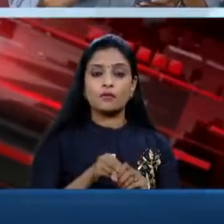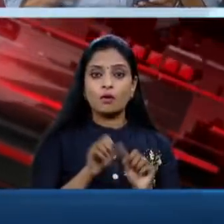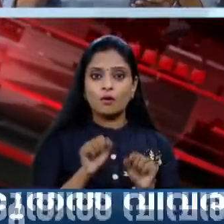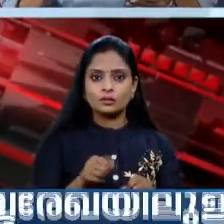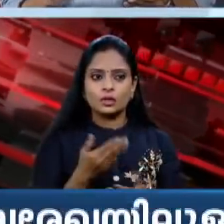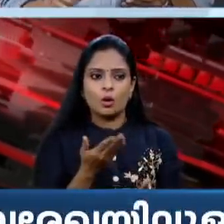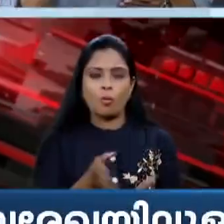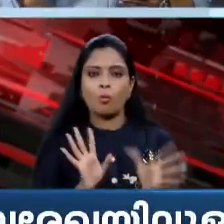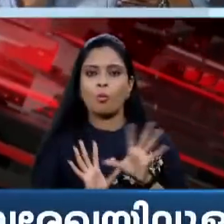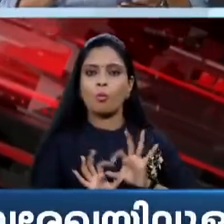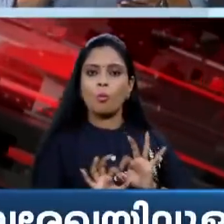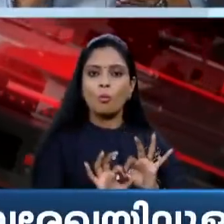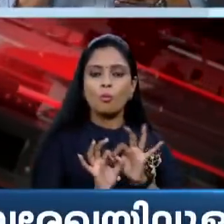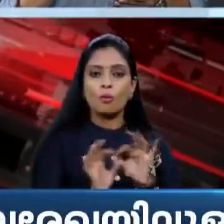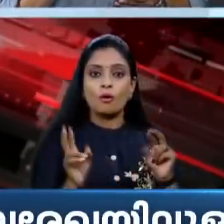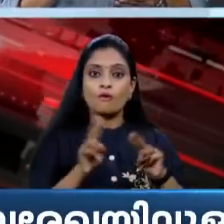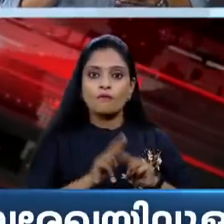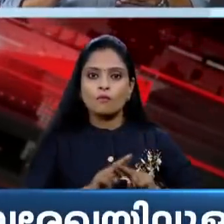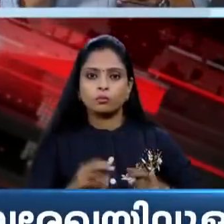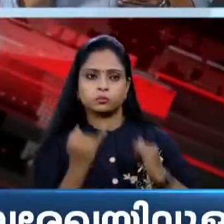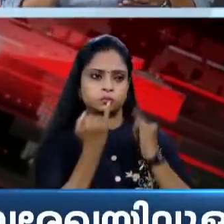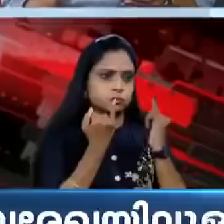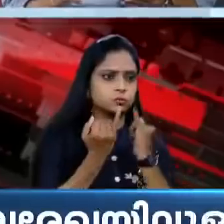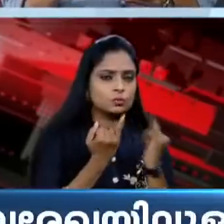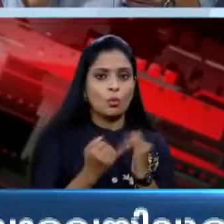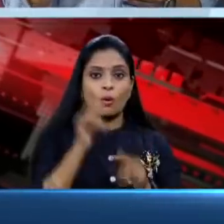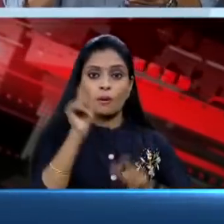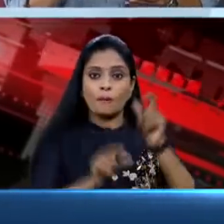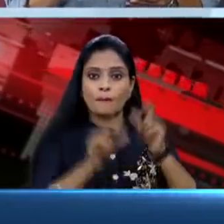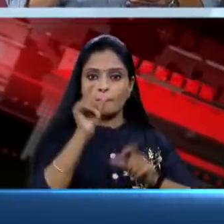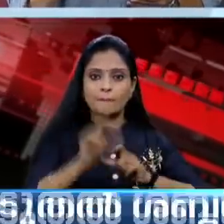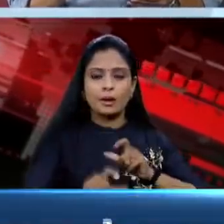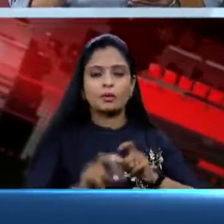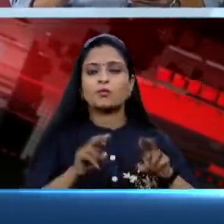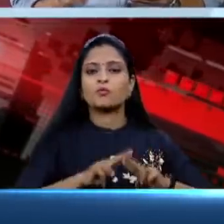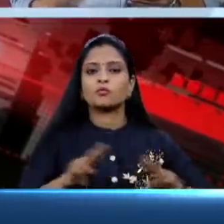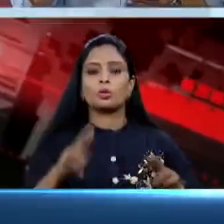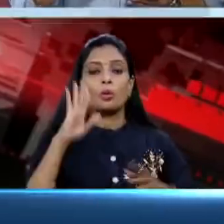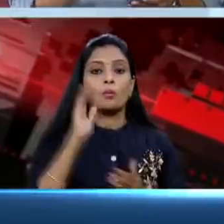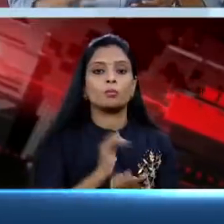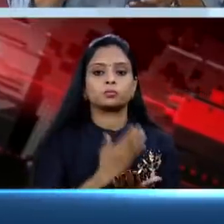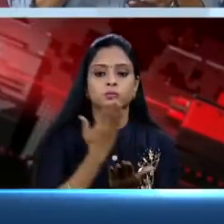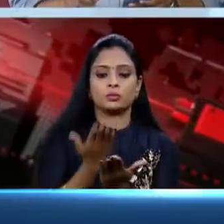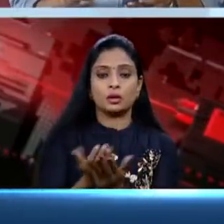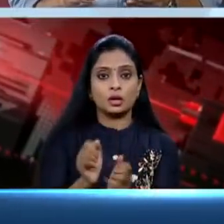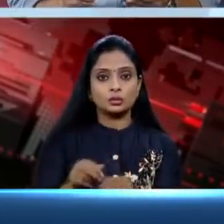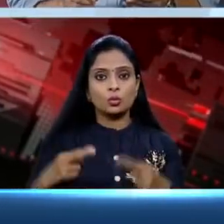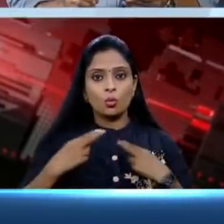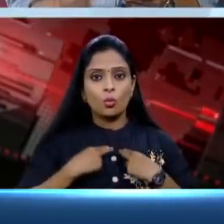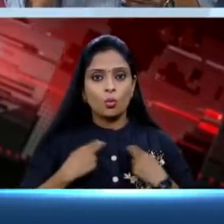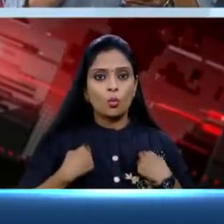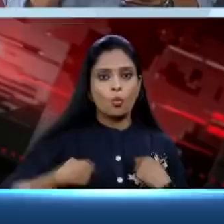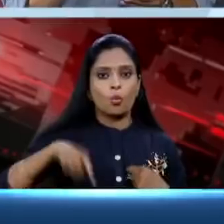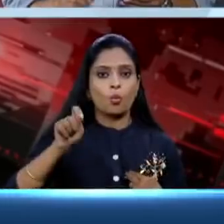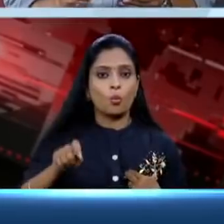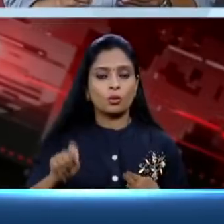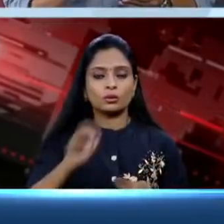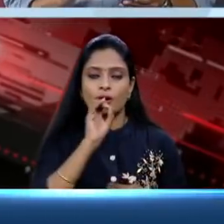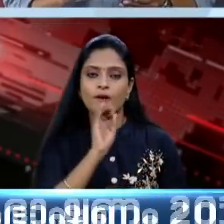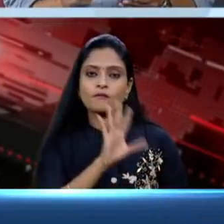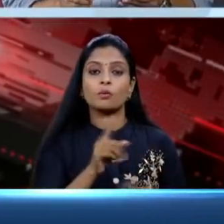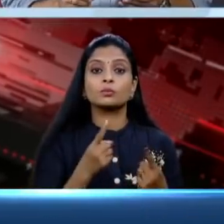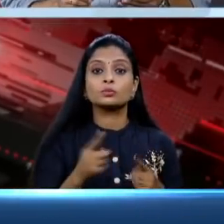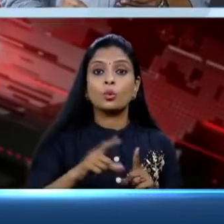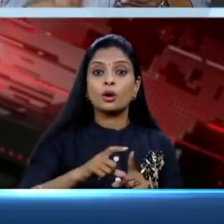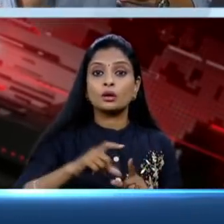ബന്ധപ്പെട്ട മുഴുവൻ കാര്യങ്ങളും അന്വേഷണ ഉദ്യോഗസ്ഥർക്ക് കൊടുത്തിട്ടുണ്ട്. ഈ കാര്യമാണ് പ്രോസിക്യൂഷൻ കോടതിയെ അറിയിക്കുകയും ചെയ്തത്. അതുകൊണ്ട്